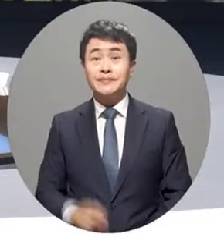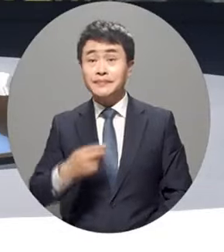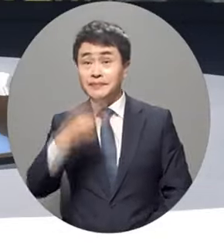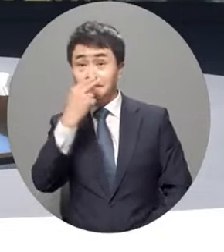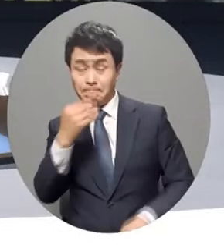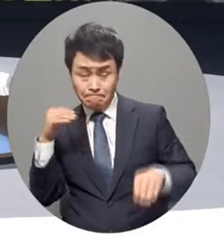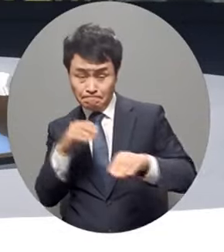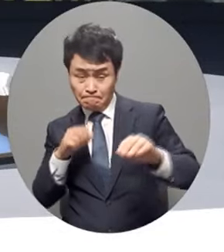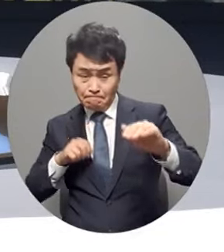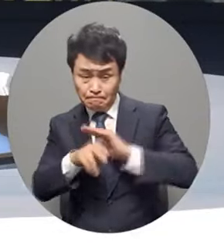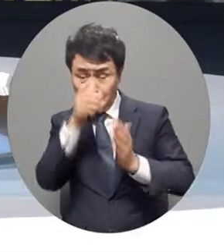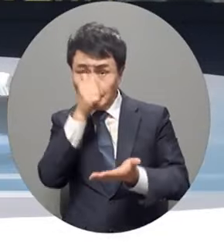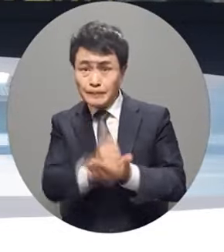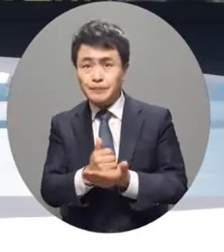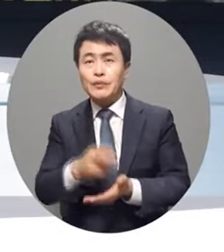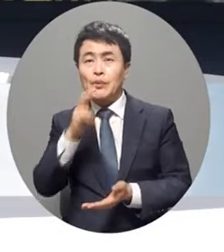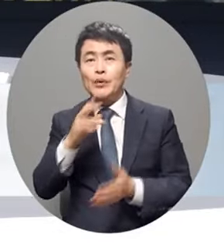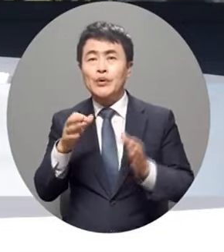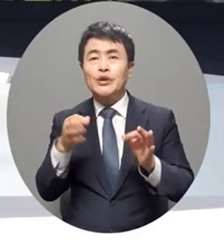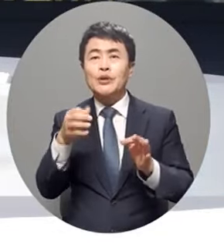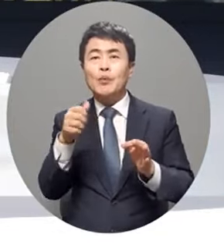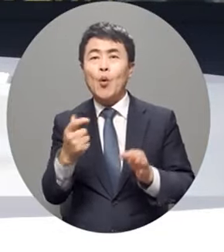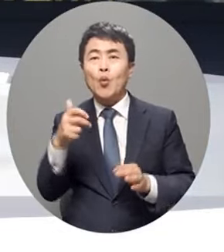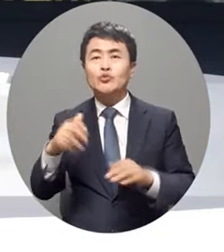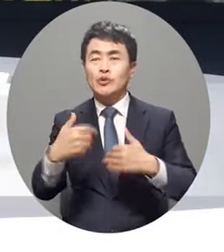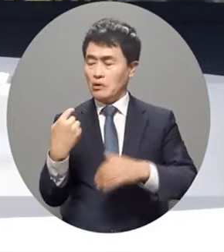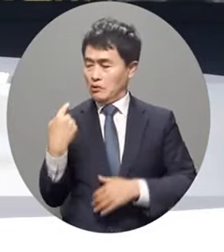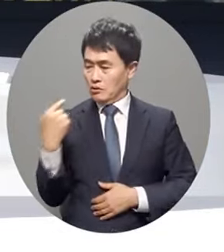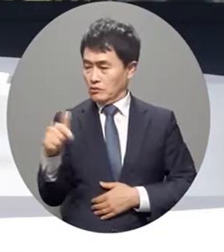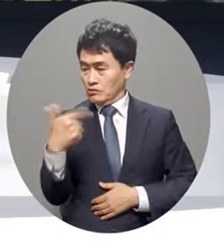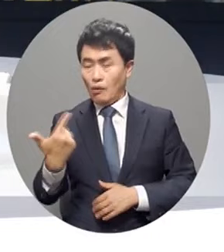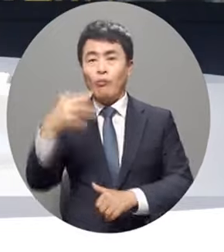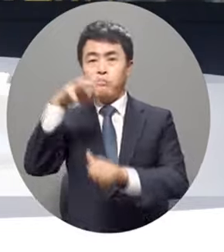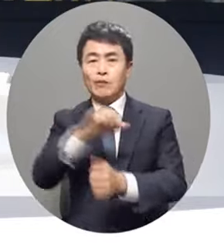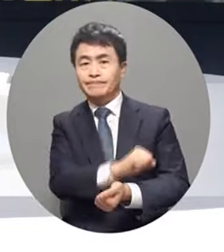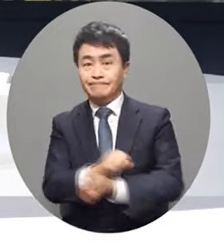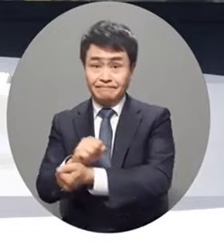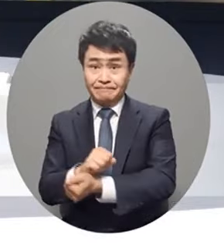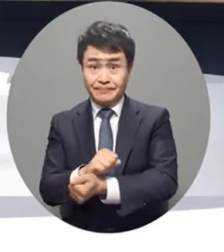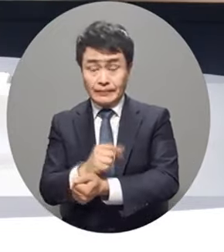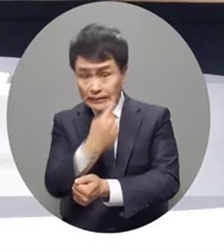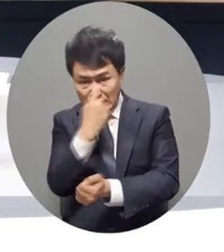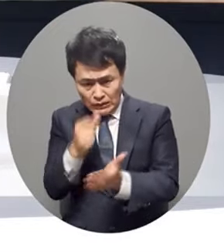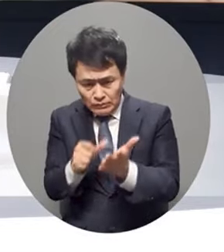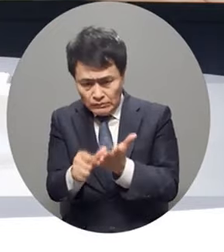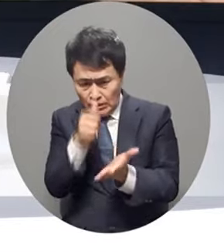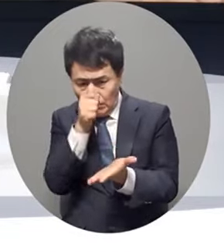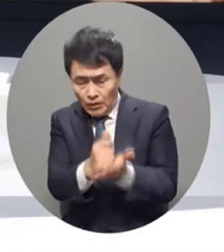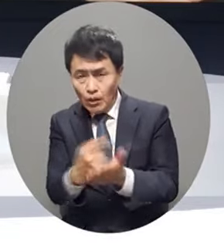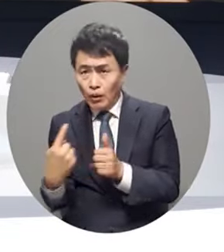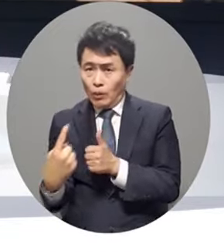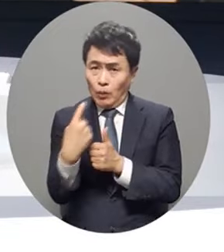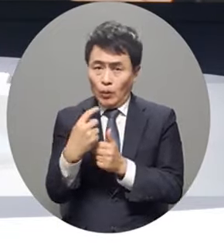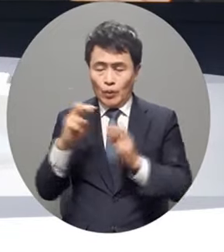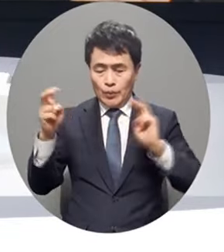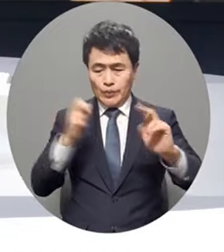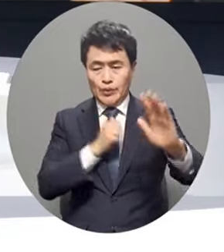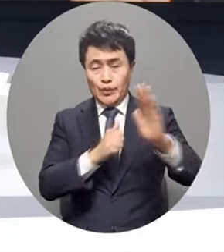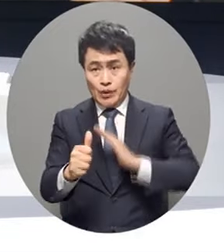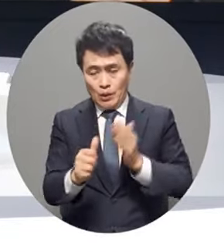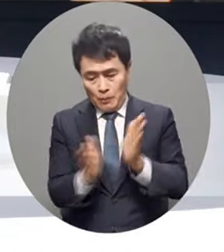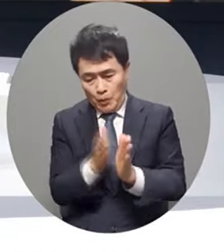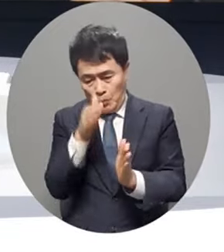음주 뺑소니 혐의를 받고 있는 가수 김호중 씨가 어제 저녁 구속됐습니다 증거 인멸 혐의를 받은 소속사 대표와